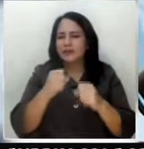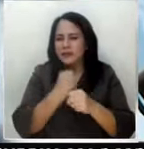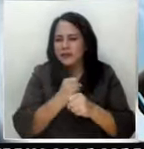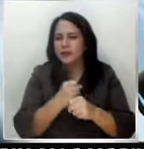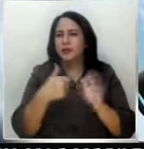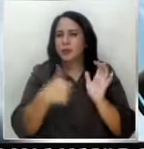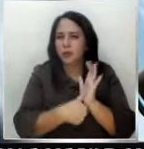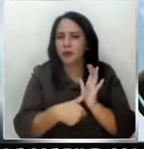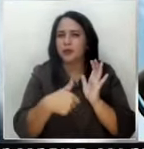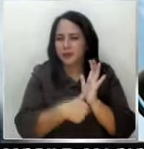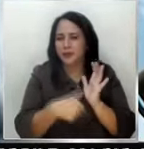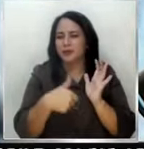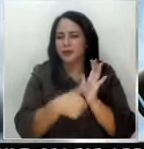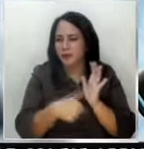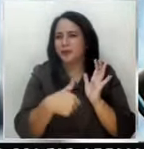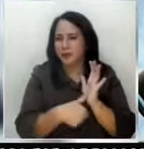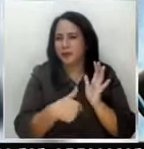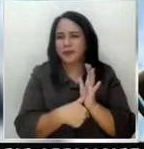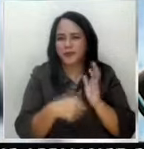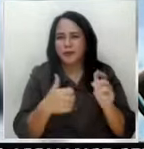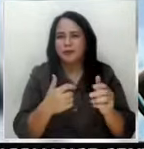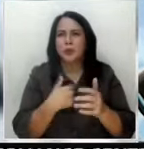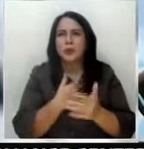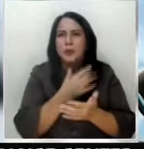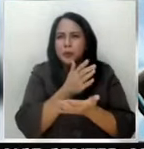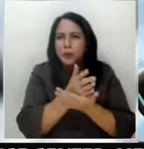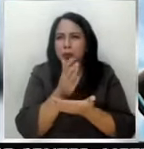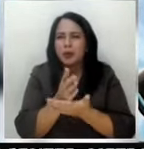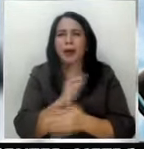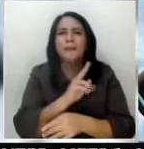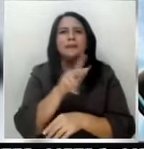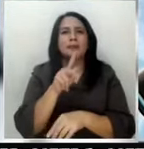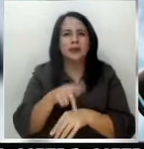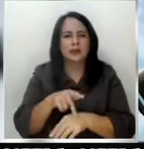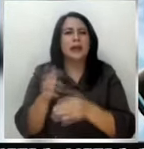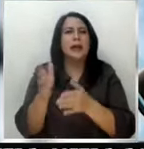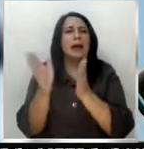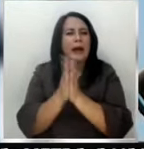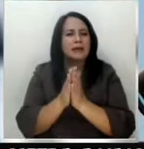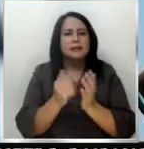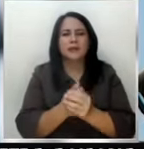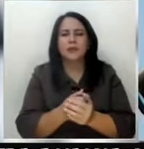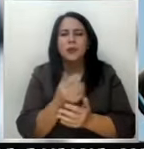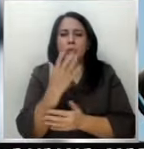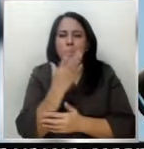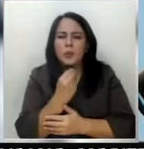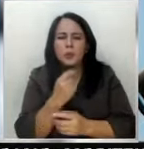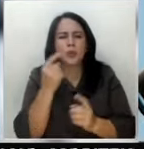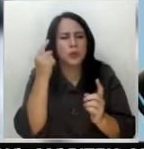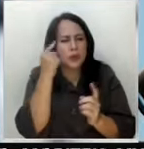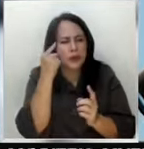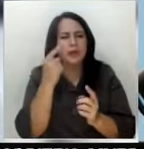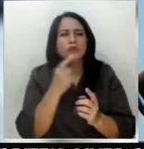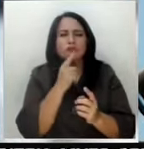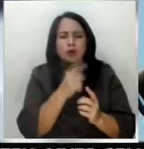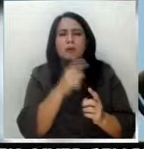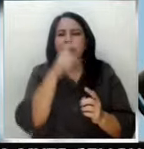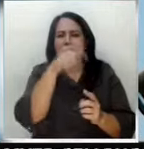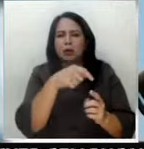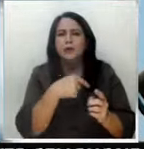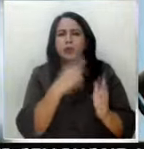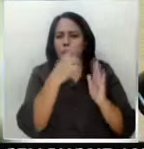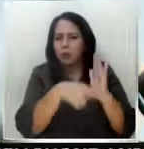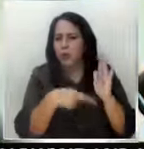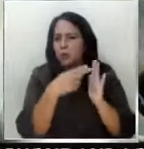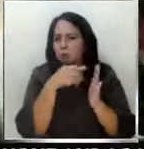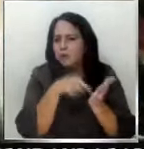taong bayan. Inikot po namin Pilipinas asking them, who do you think deserve to be your role model?